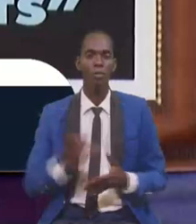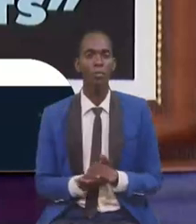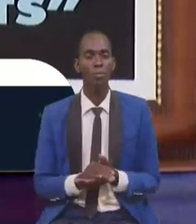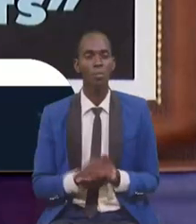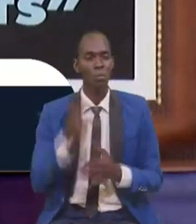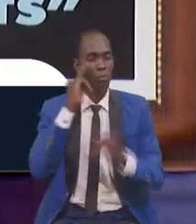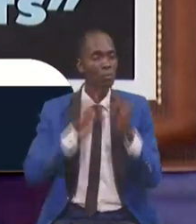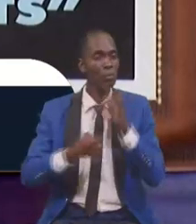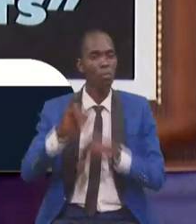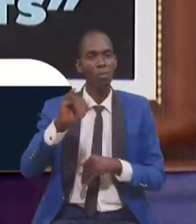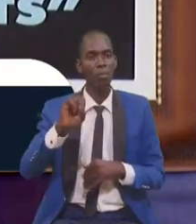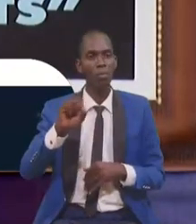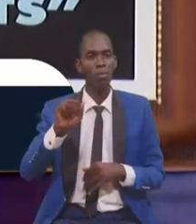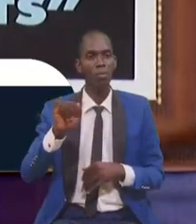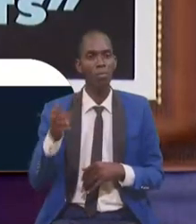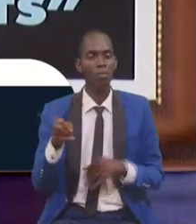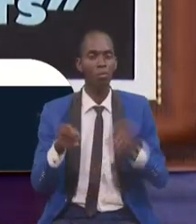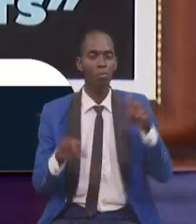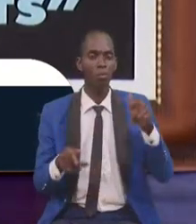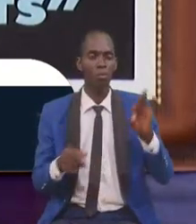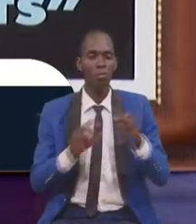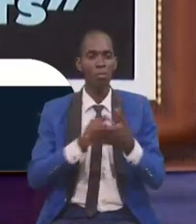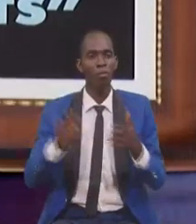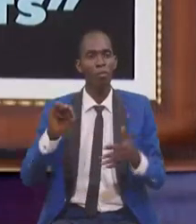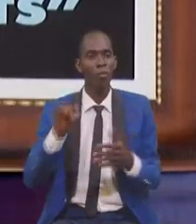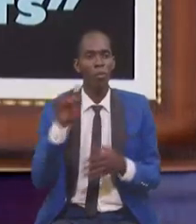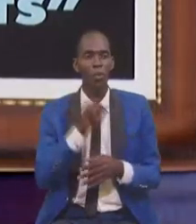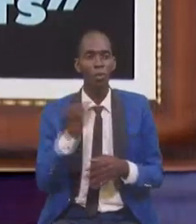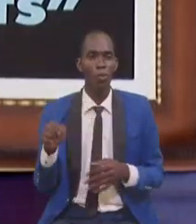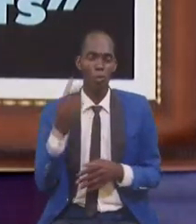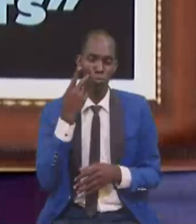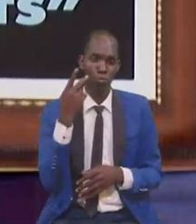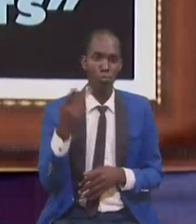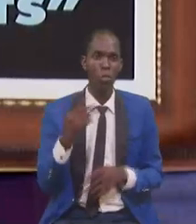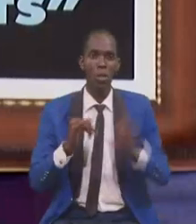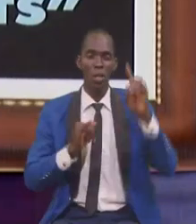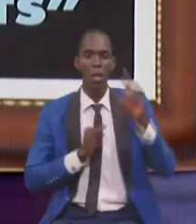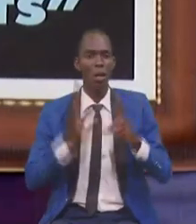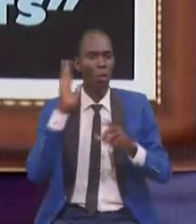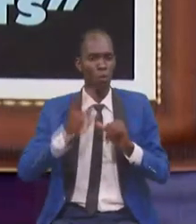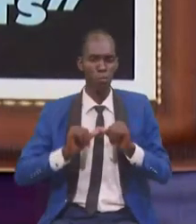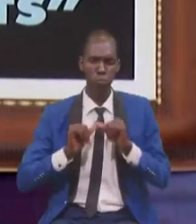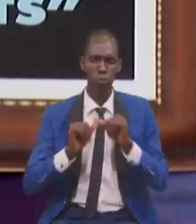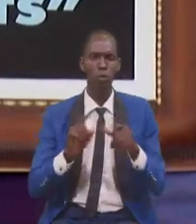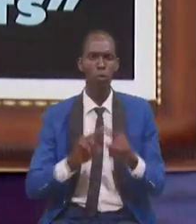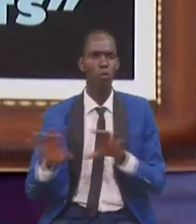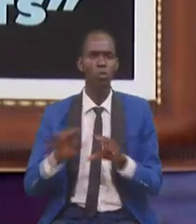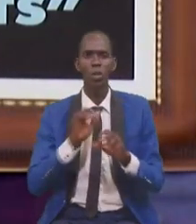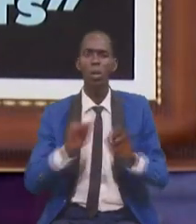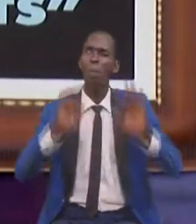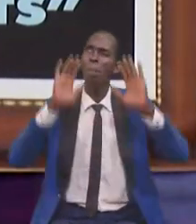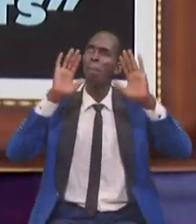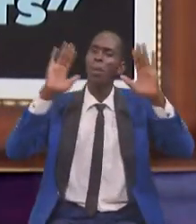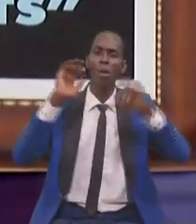verset 14. Ésaïe 29, 14. C'est pourquoi je frapperai encore ce